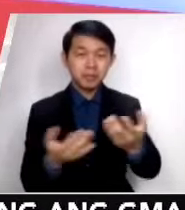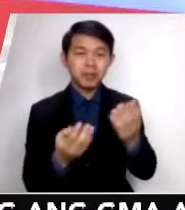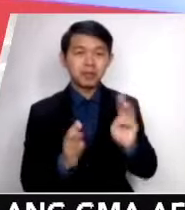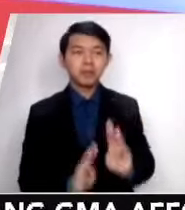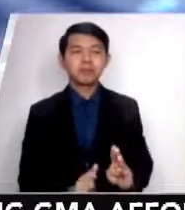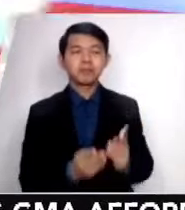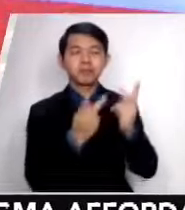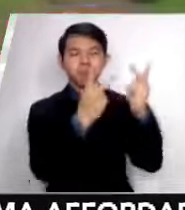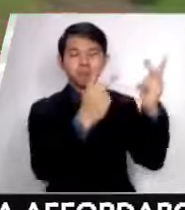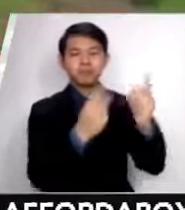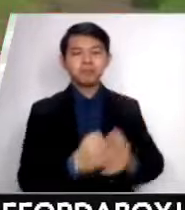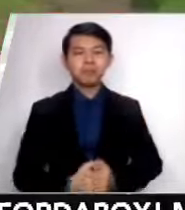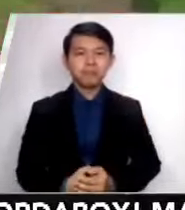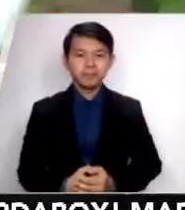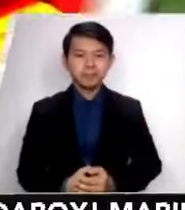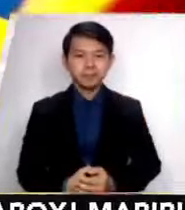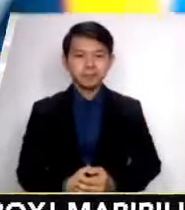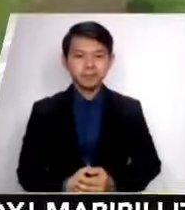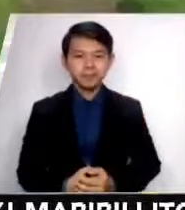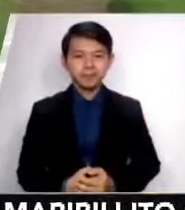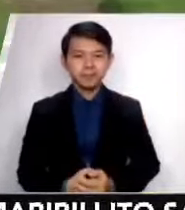Marisol Abdurrahman.